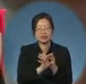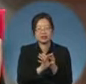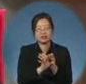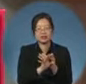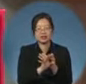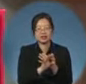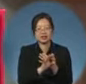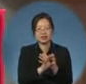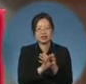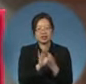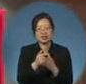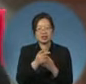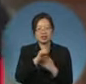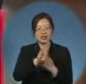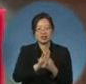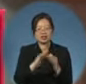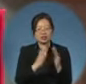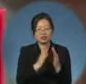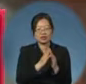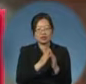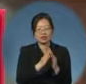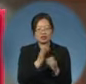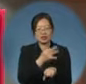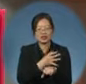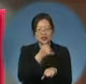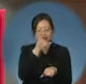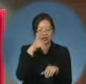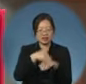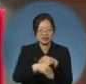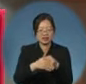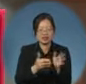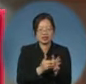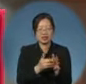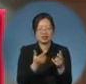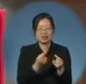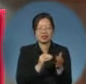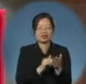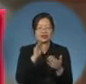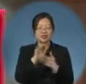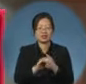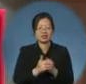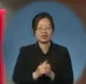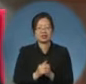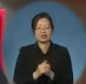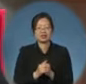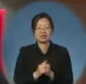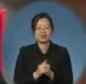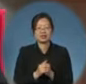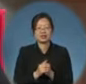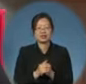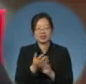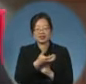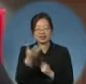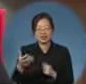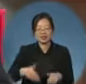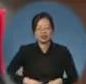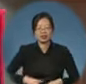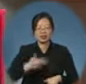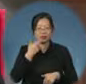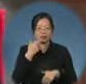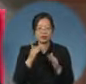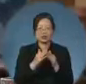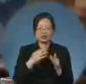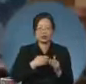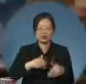연립주택을 살 수 있는 식으로 가 하구요 예 그렇게 하고 어 그러니까 이제 이상 알 필요도 없고 집을